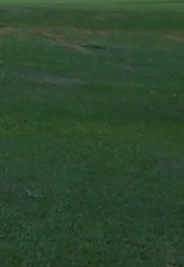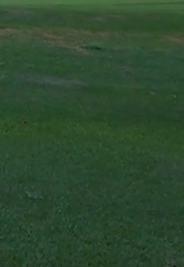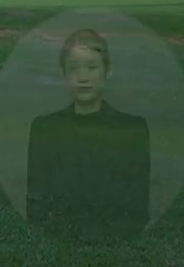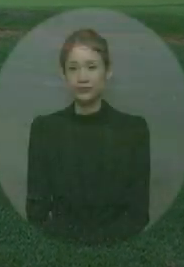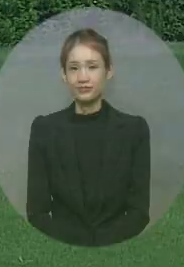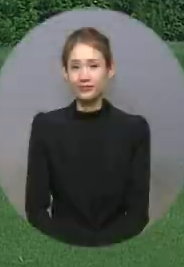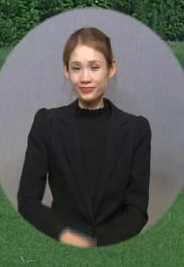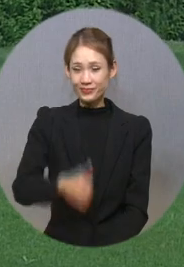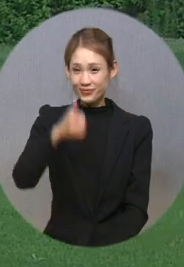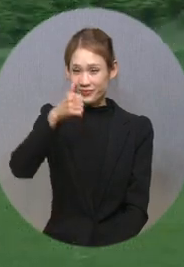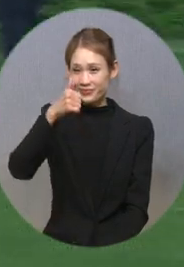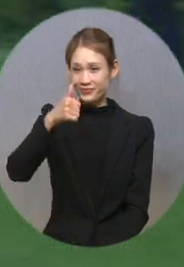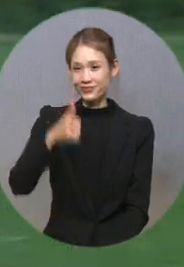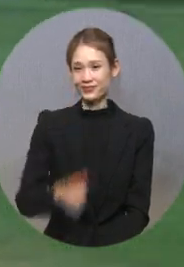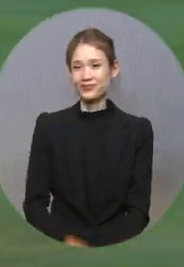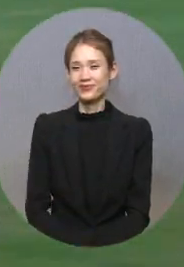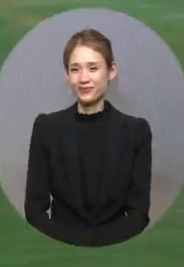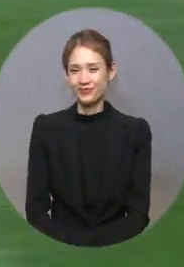나이스!